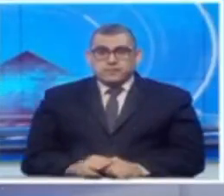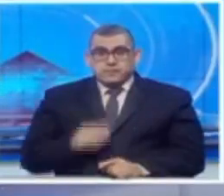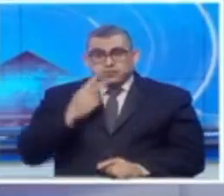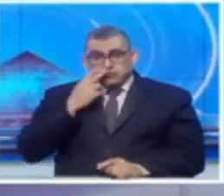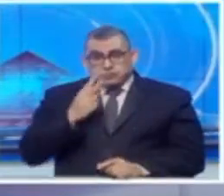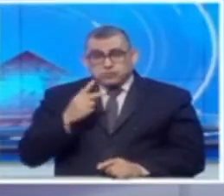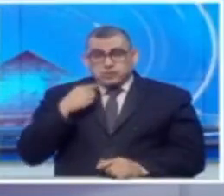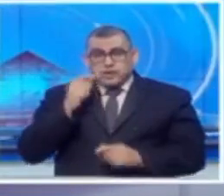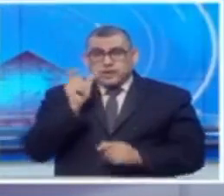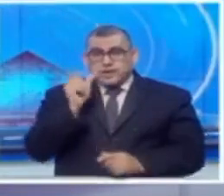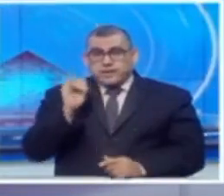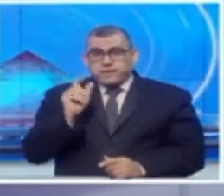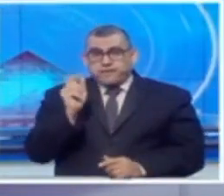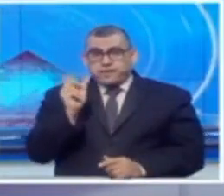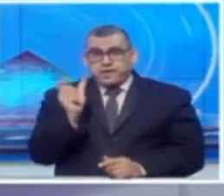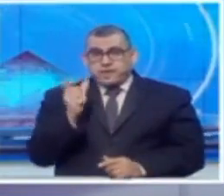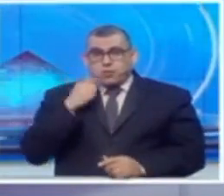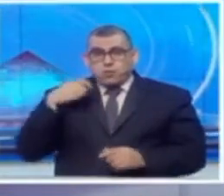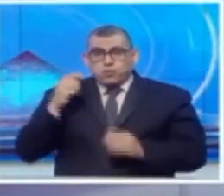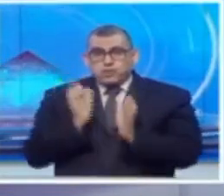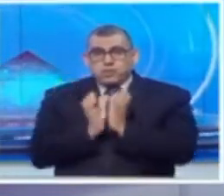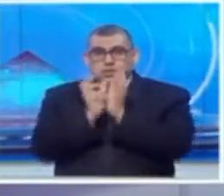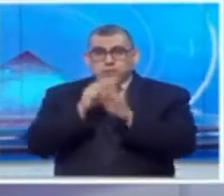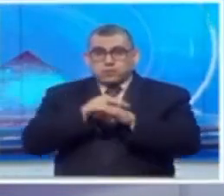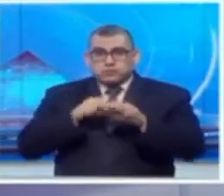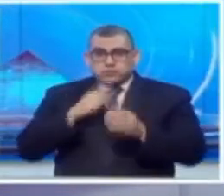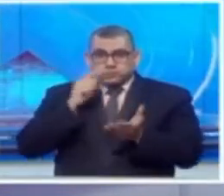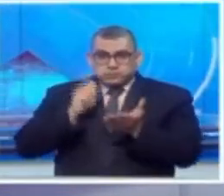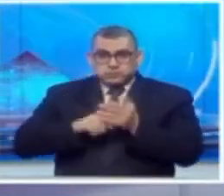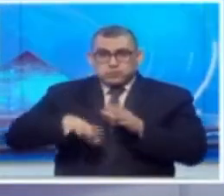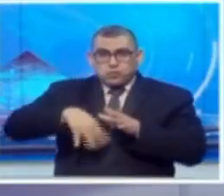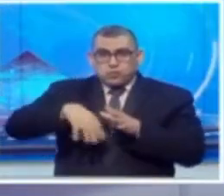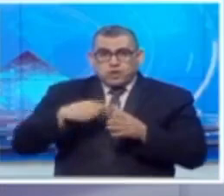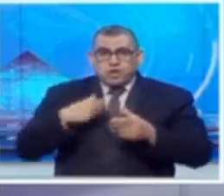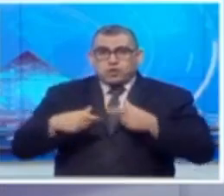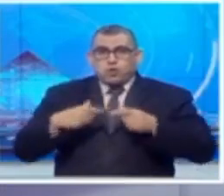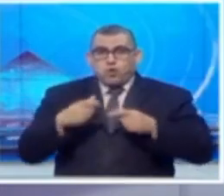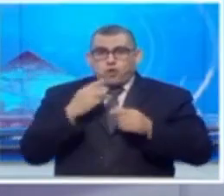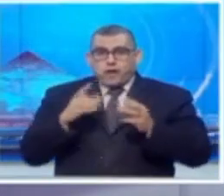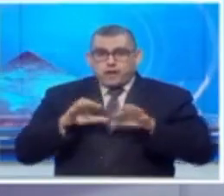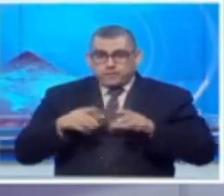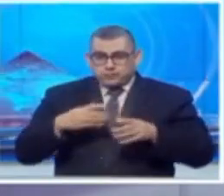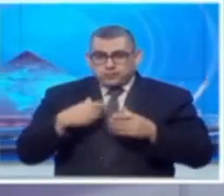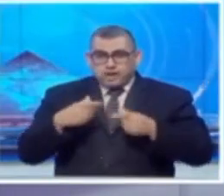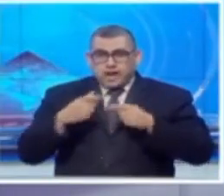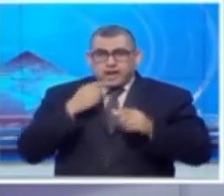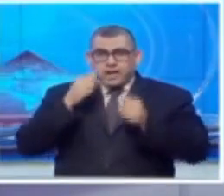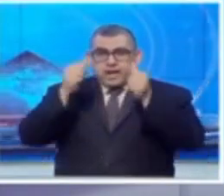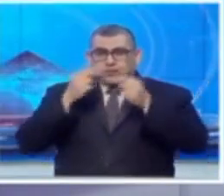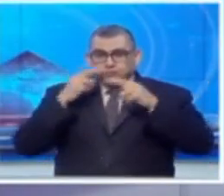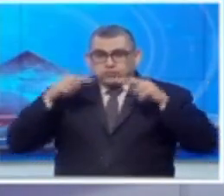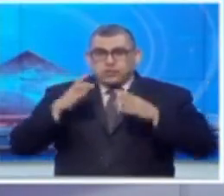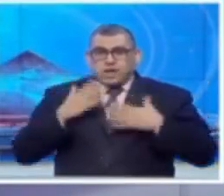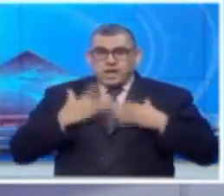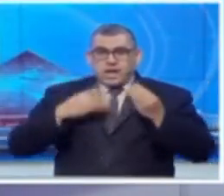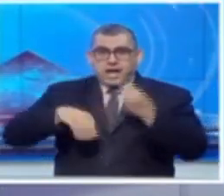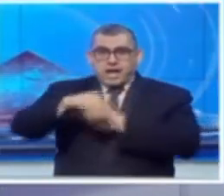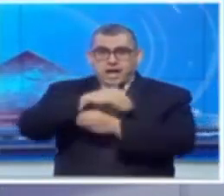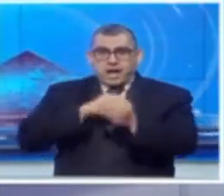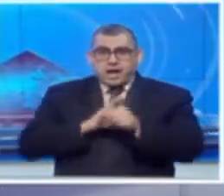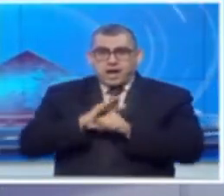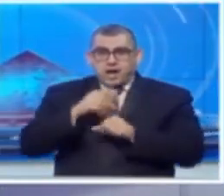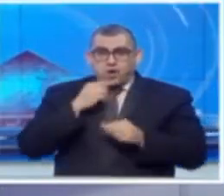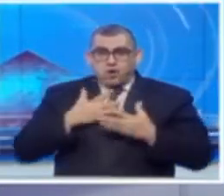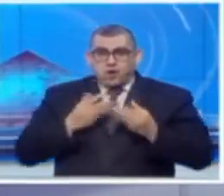شهدت نيفين القباج وزيرة التضامن الاجتماعي إجراء القرعة الإلكترونية العلنية لاختيار حجاج الجمعيات